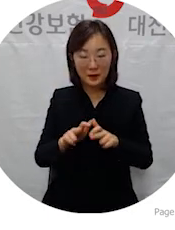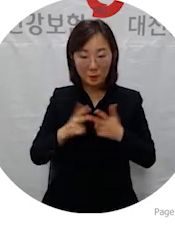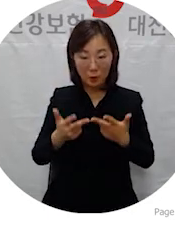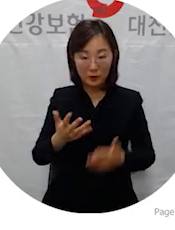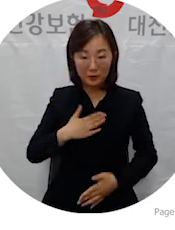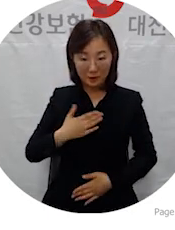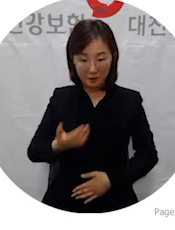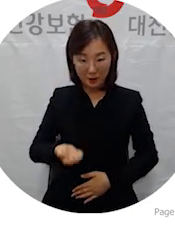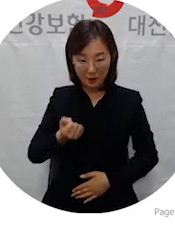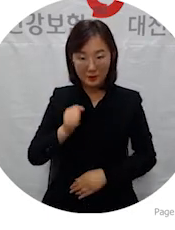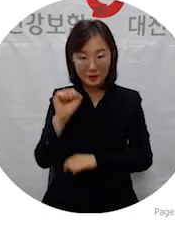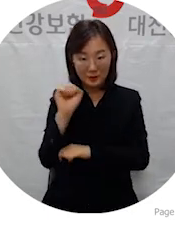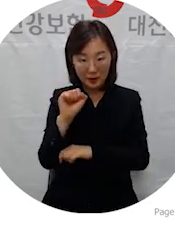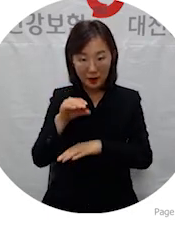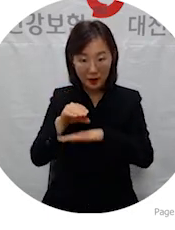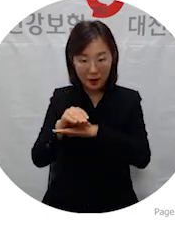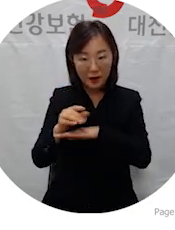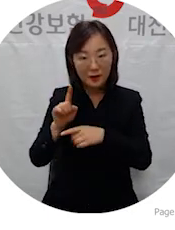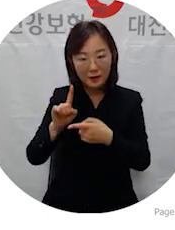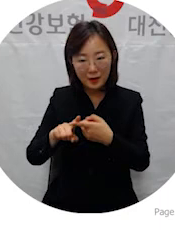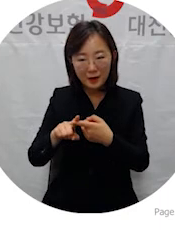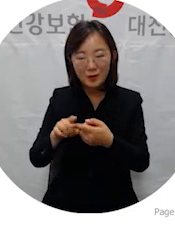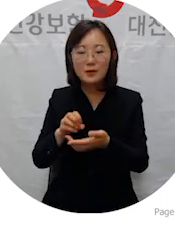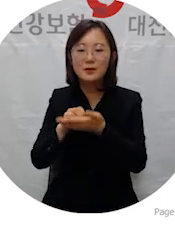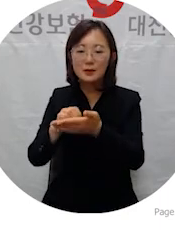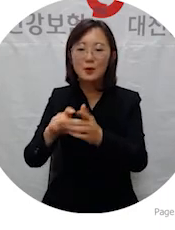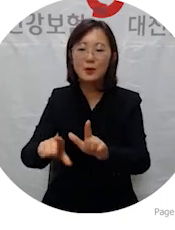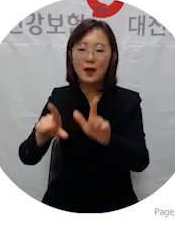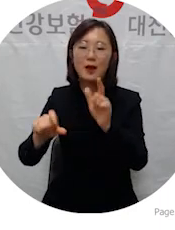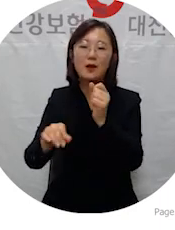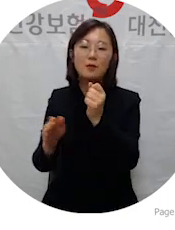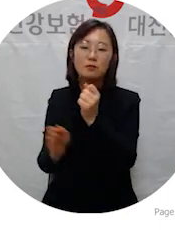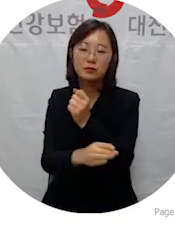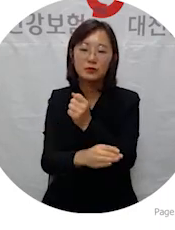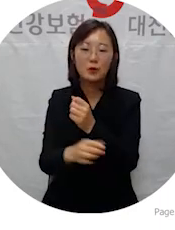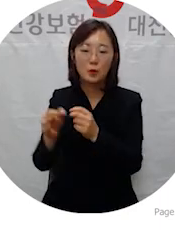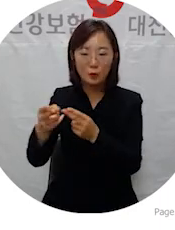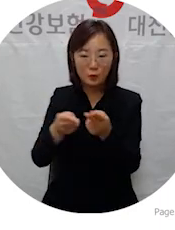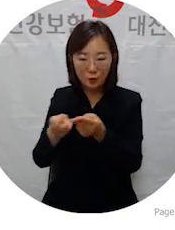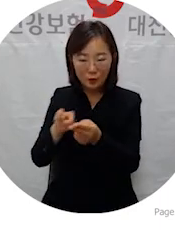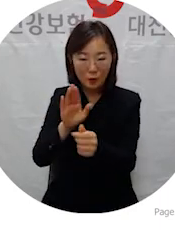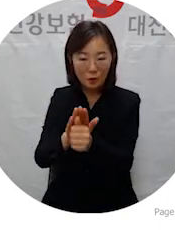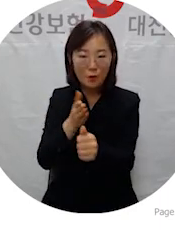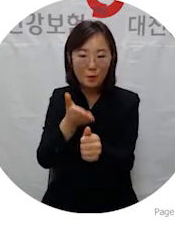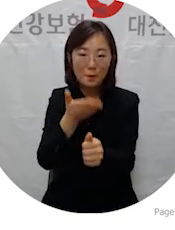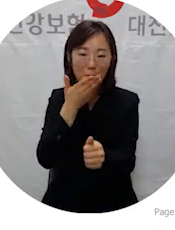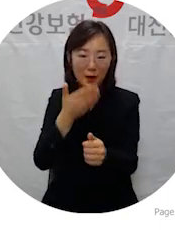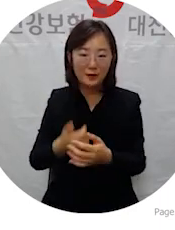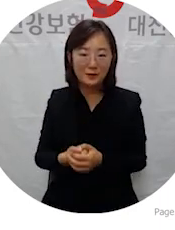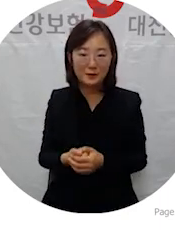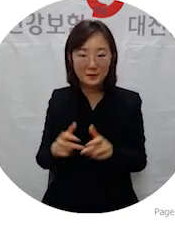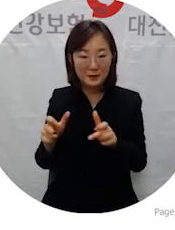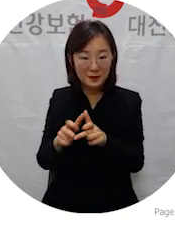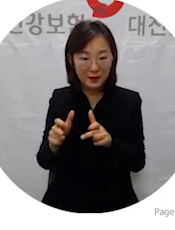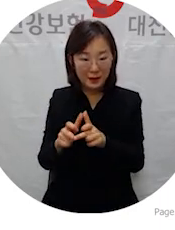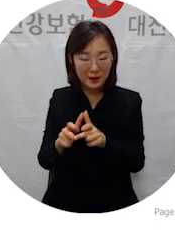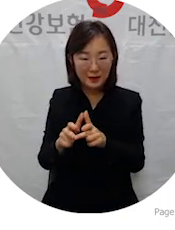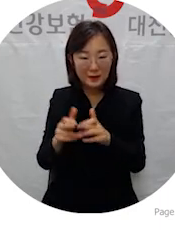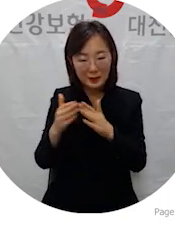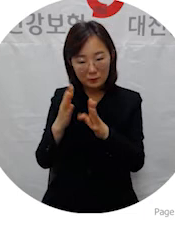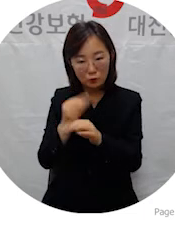소유의 자동차인 경우 장애인 등록된 날을 기준으로 조정하며 장애인과 주민등록상